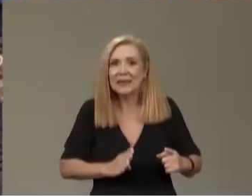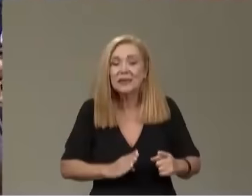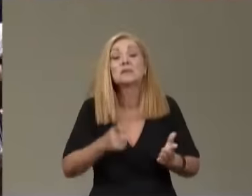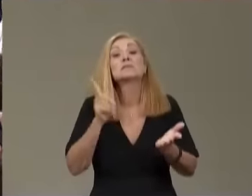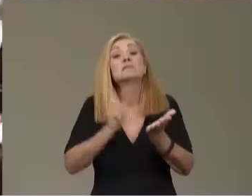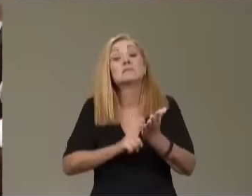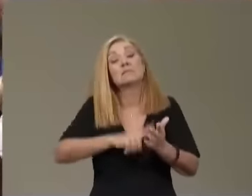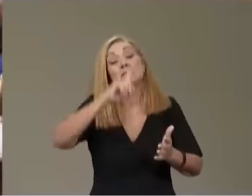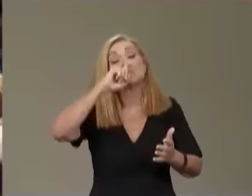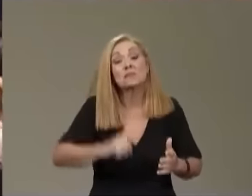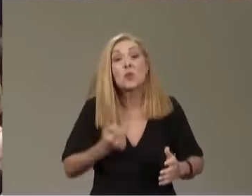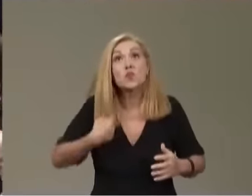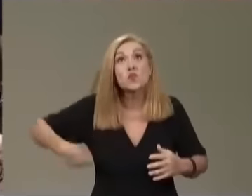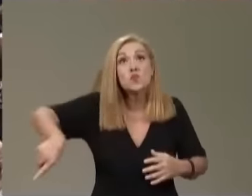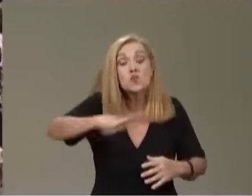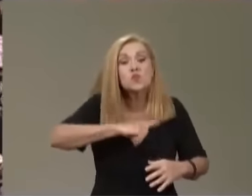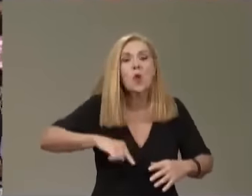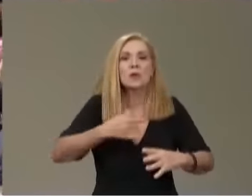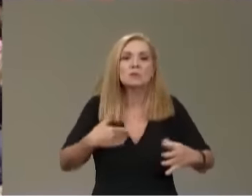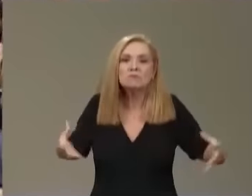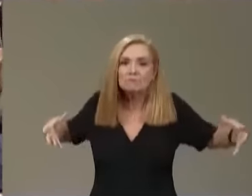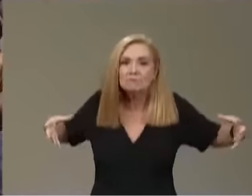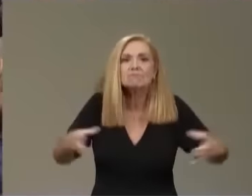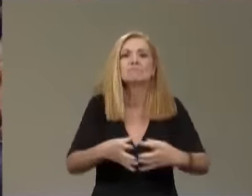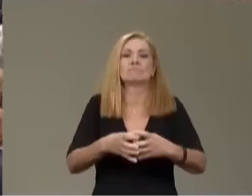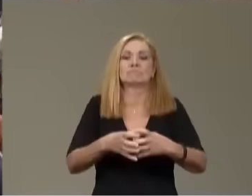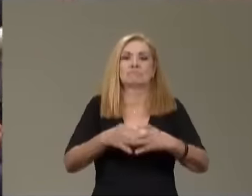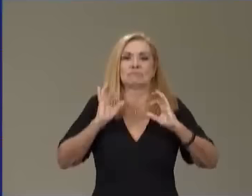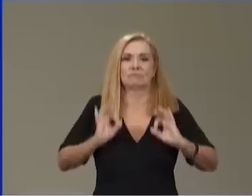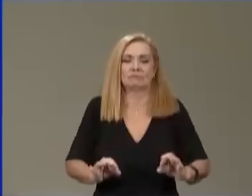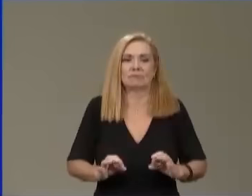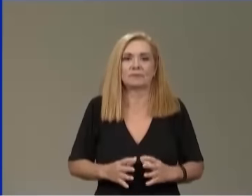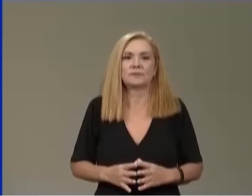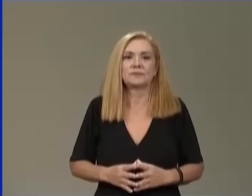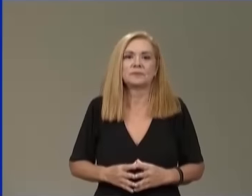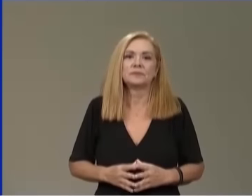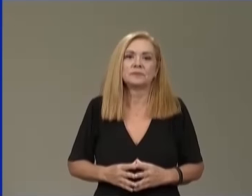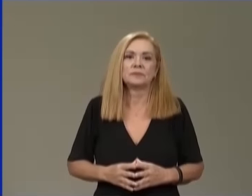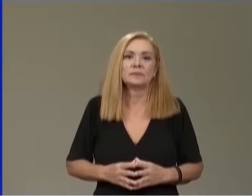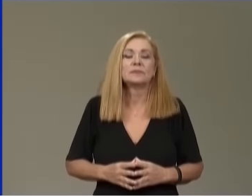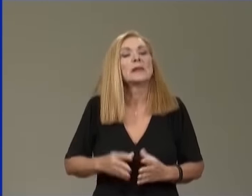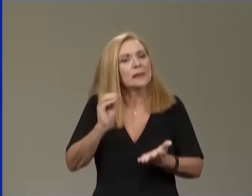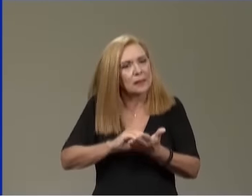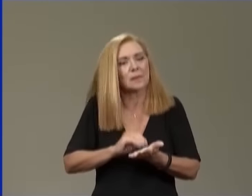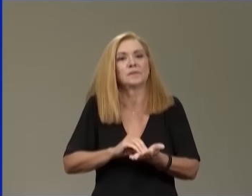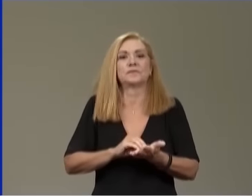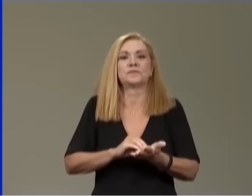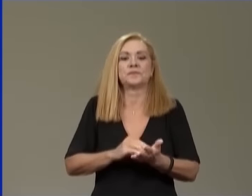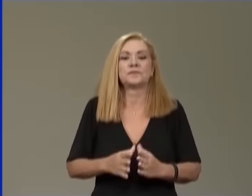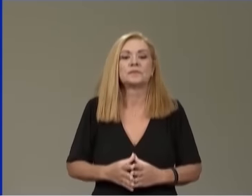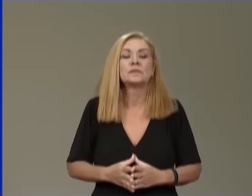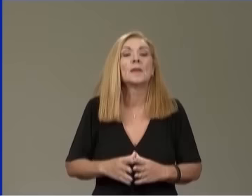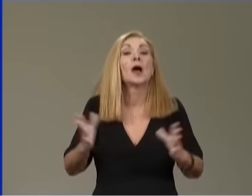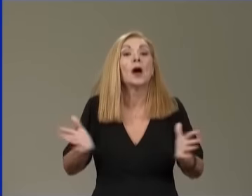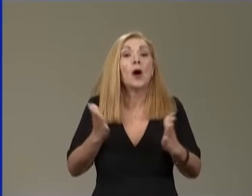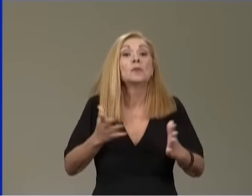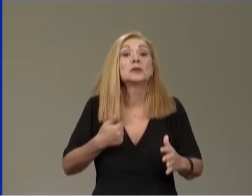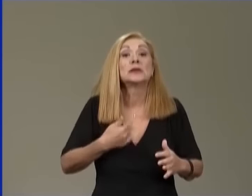τη συστράτευση όλων των δυνάμεων της ελληνικής κοινωνίας. Και κάτι ακόμα. Όποτε